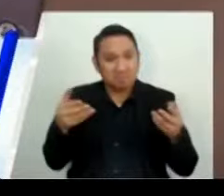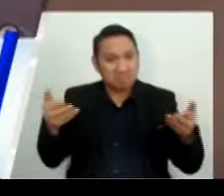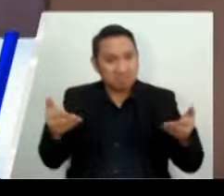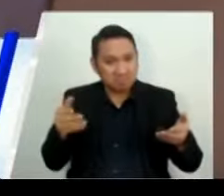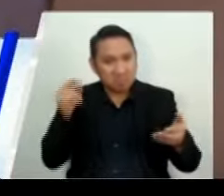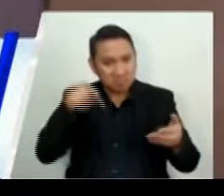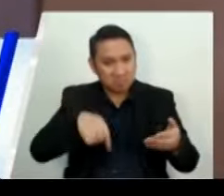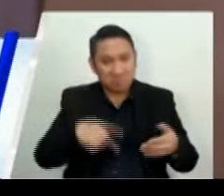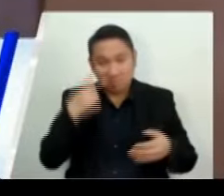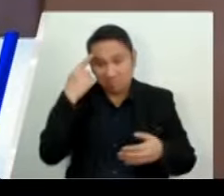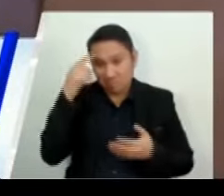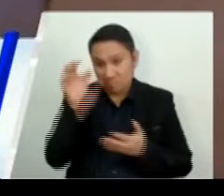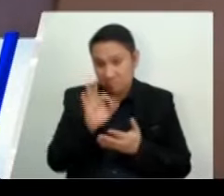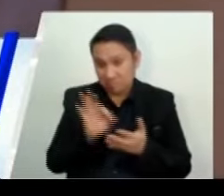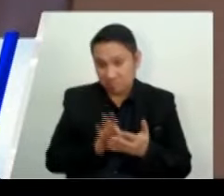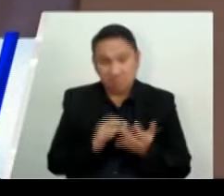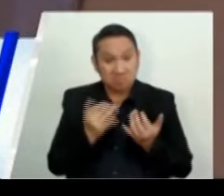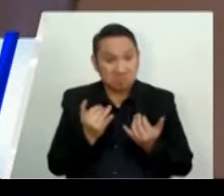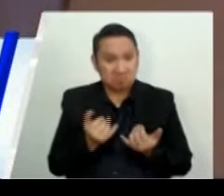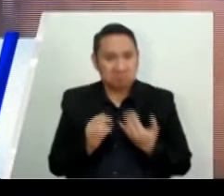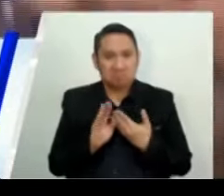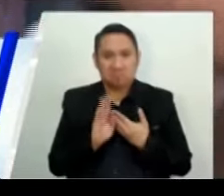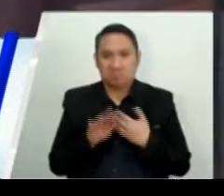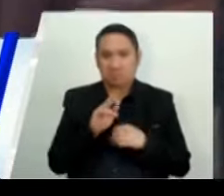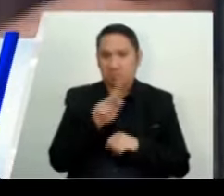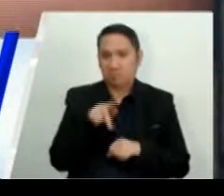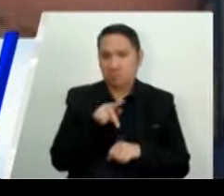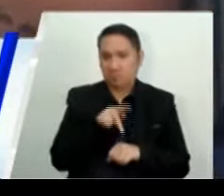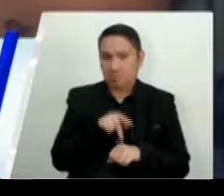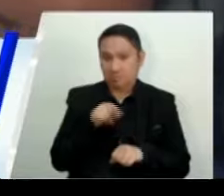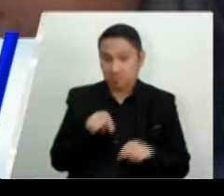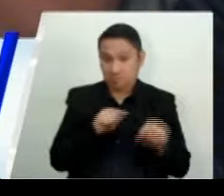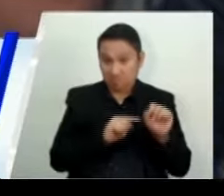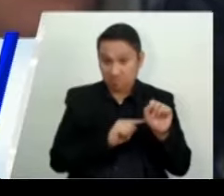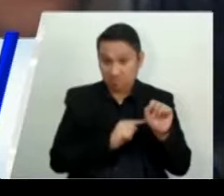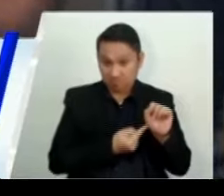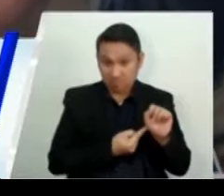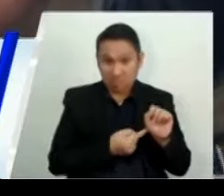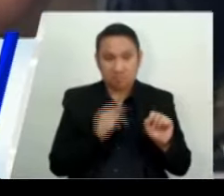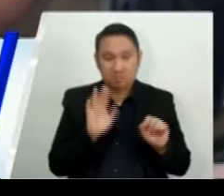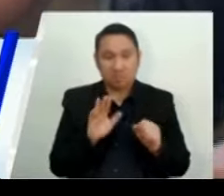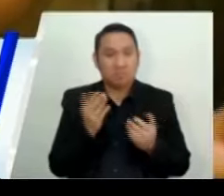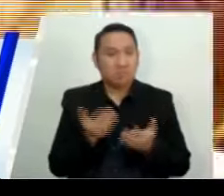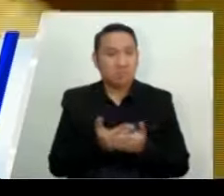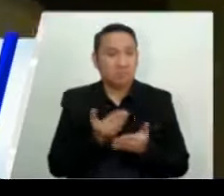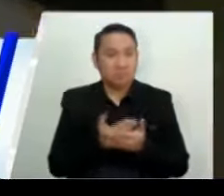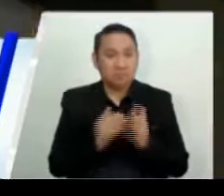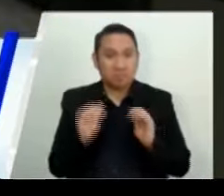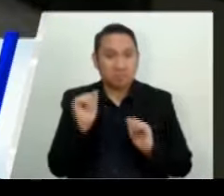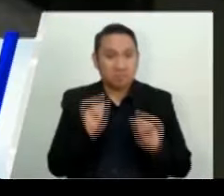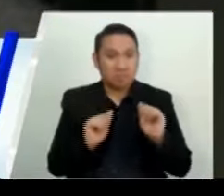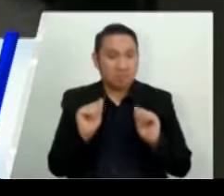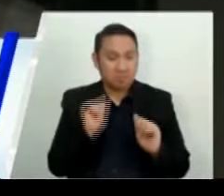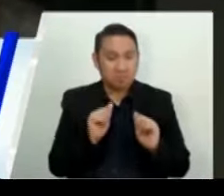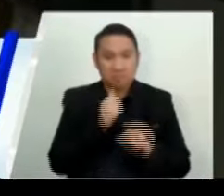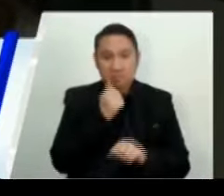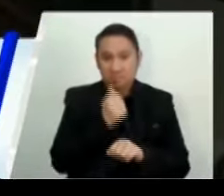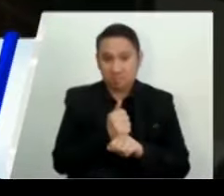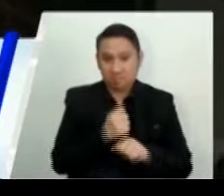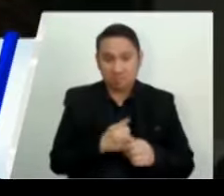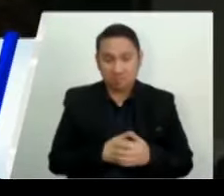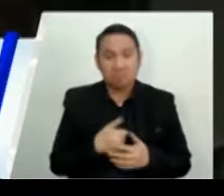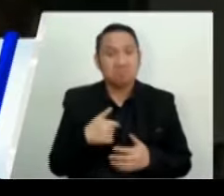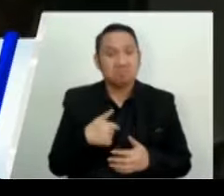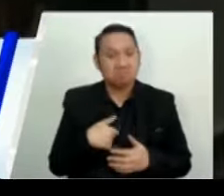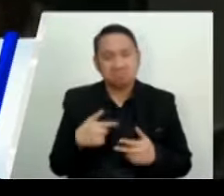Ngayong nakabalik na si Gabby, magsisimula na siya sa bago niyang acting assignment. I'm really excited. I'm ready